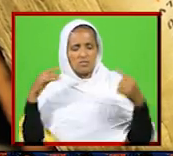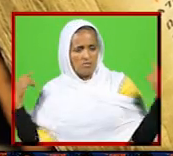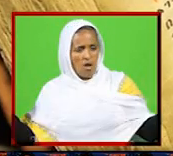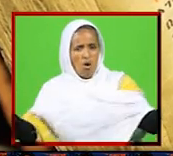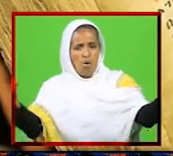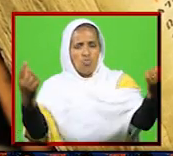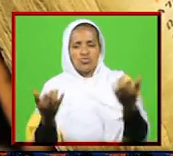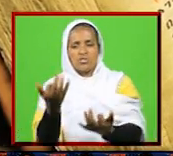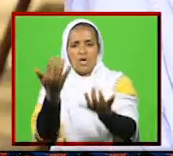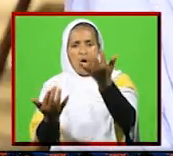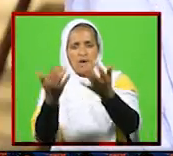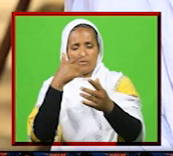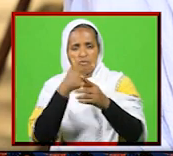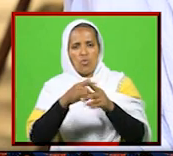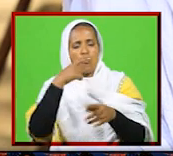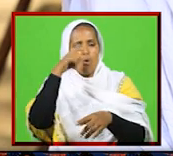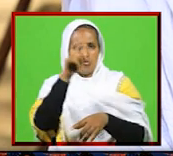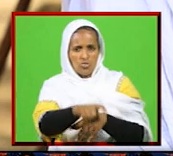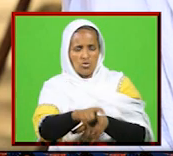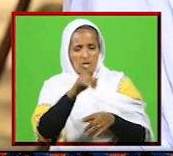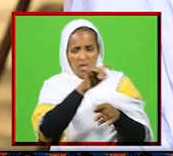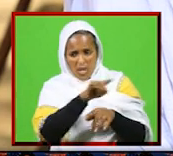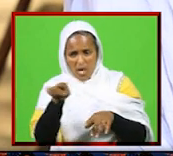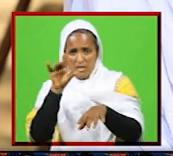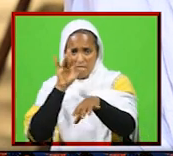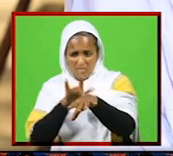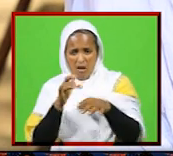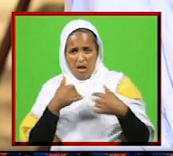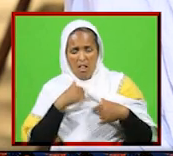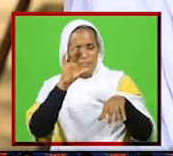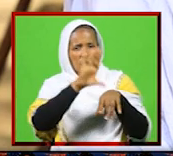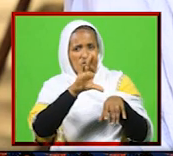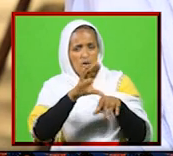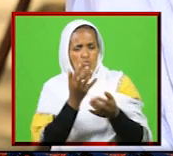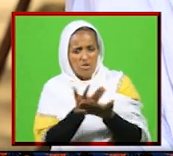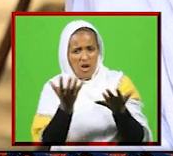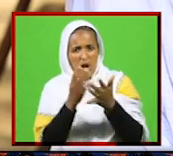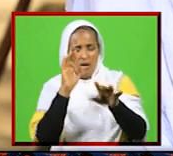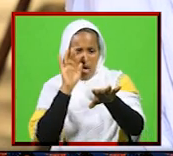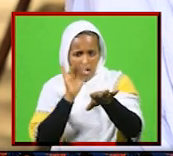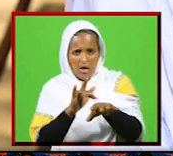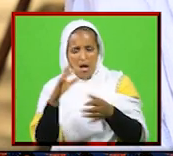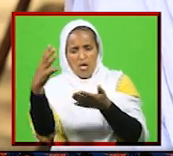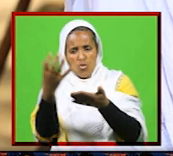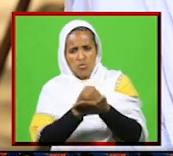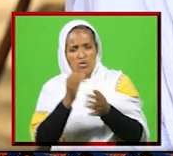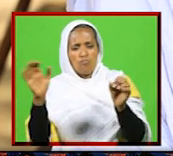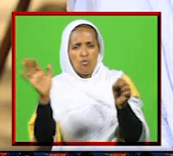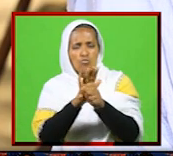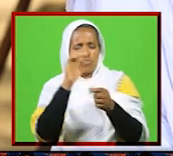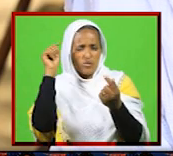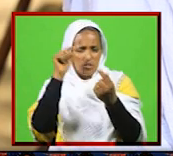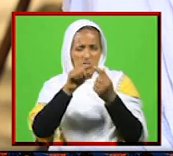ማሃሉ ገነት ዳርዳሩ እሳት ብለው አውግዘውታል። ርስቱን የነካ የገዳሙን ርስት የወሰደ